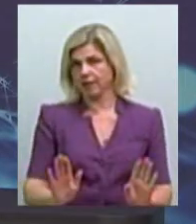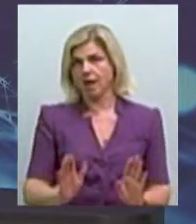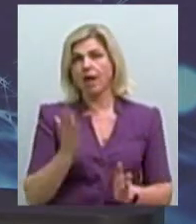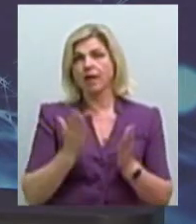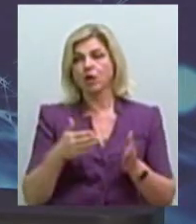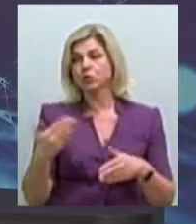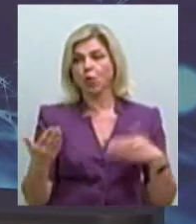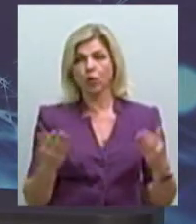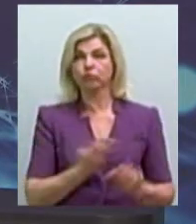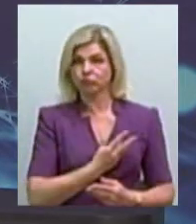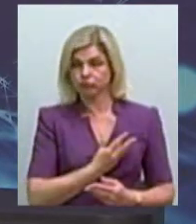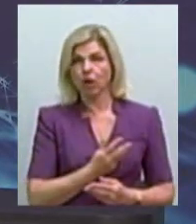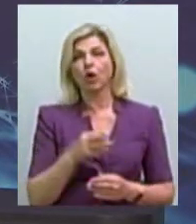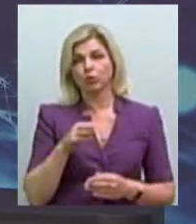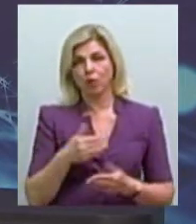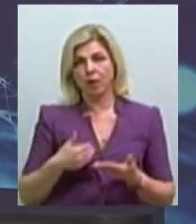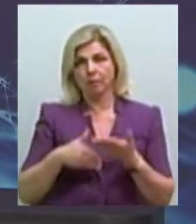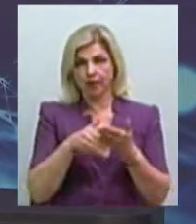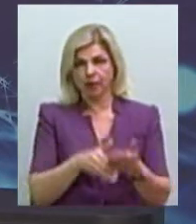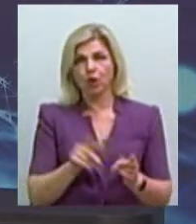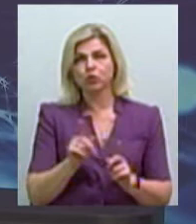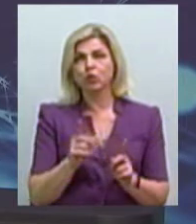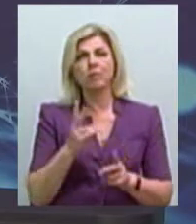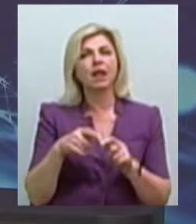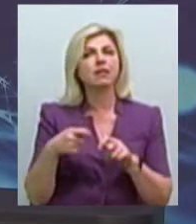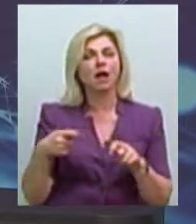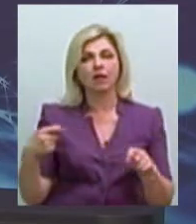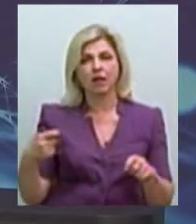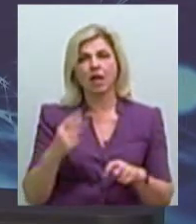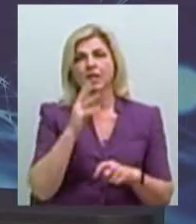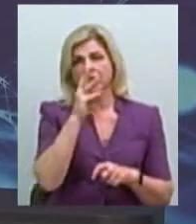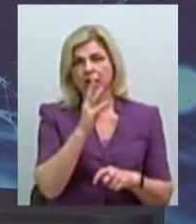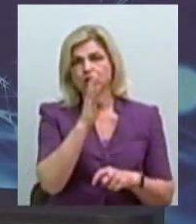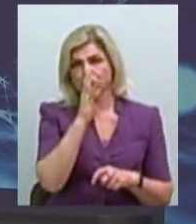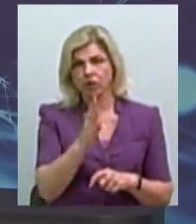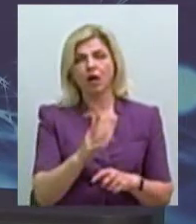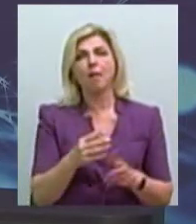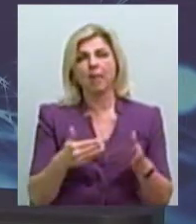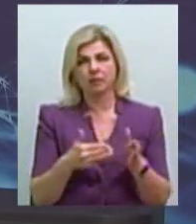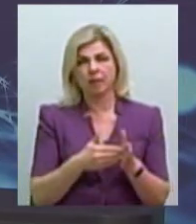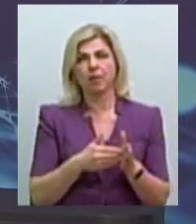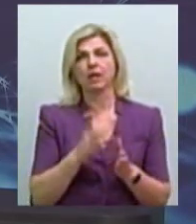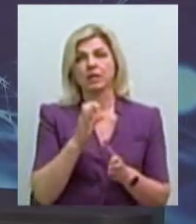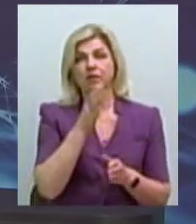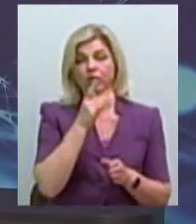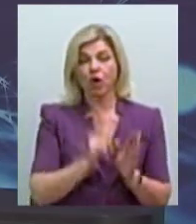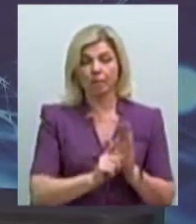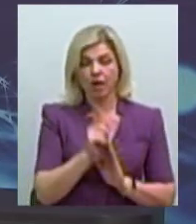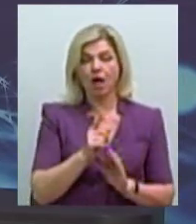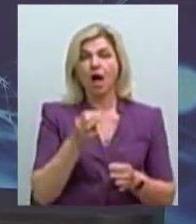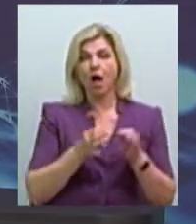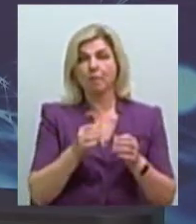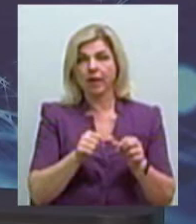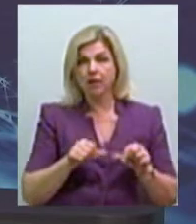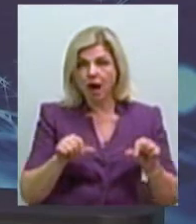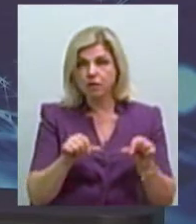сторони налаштовані, то ми сприяємо тому, щоб ми не тягли там 3-4 місяці. Максимально з моменту створення арбітражу